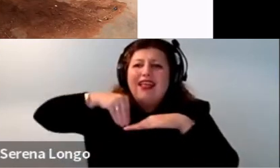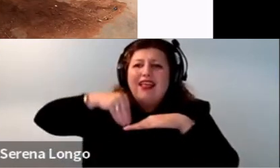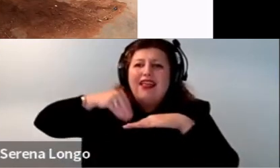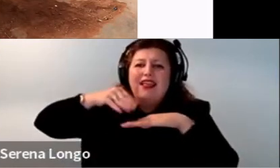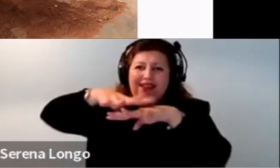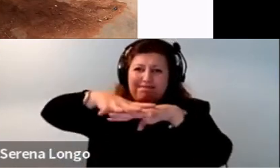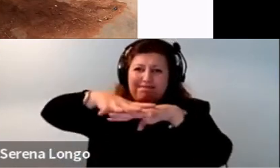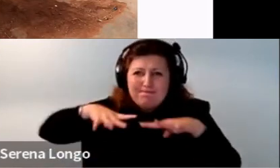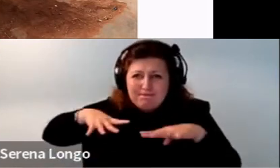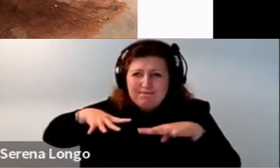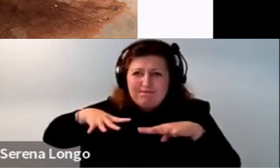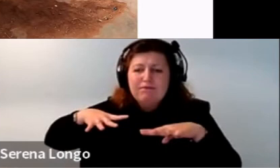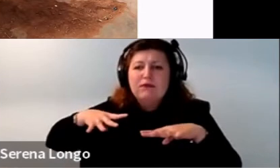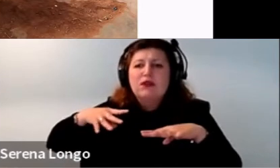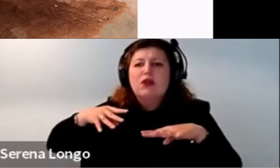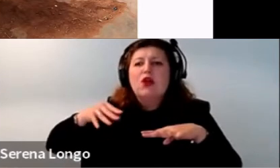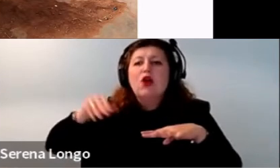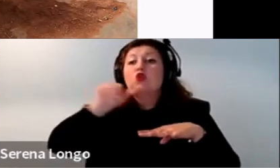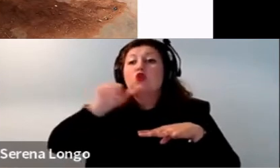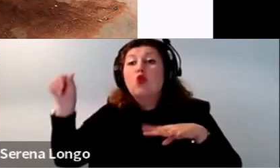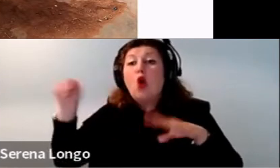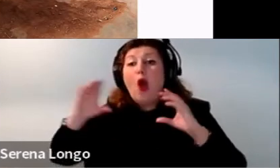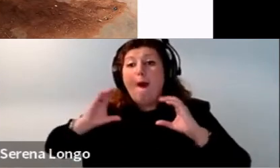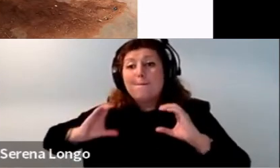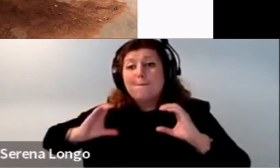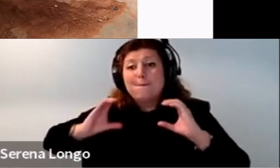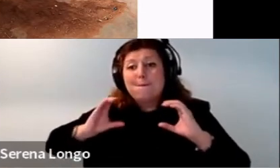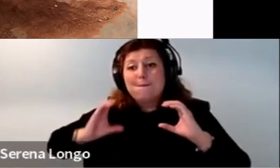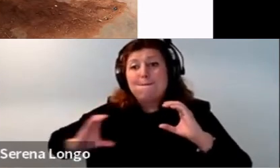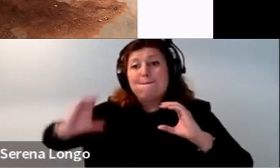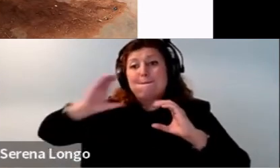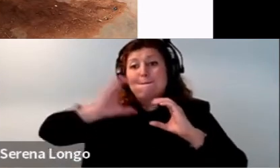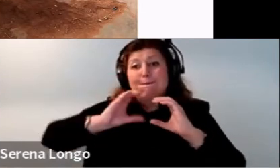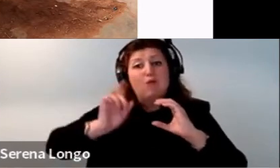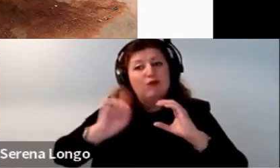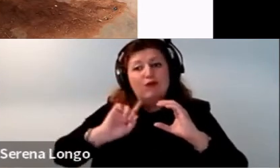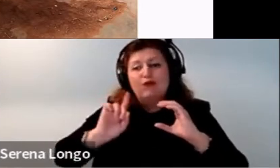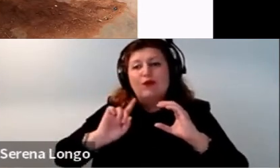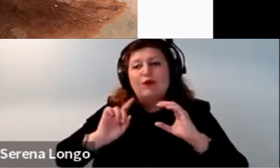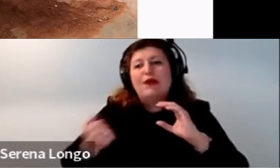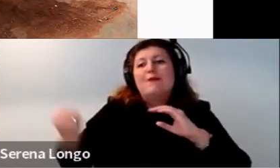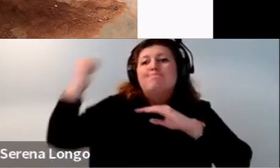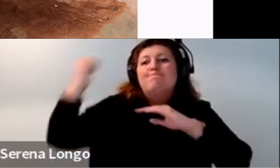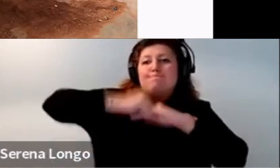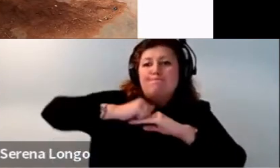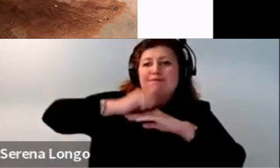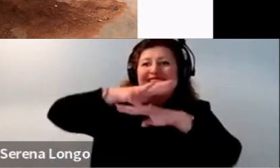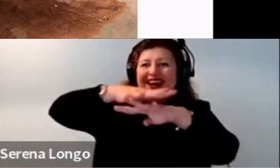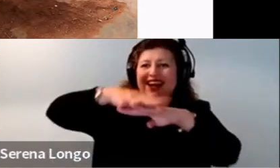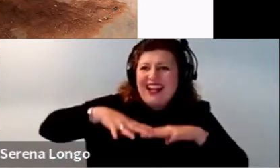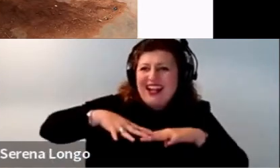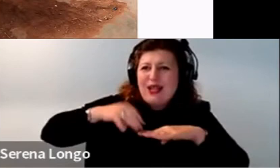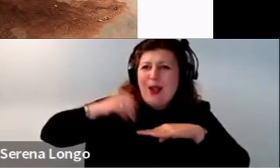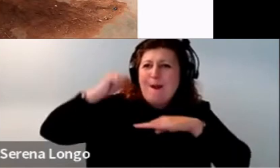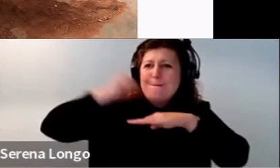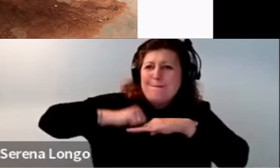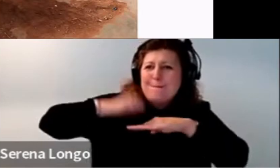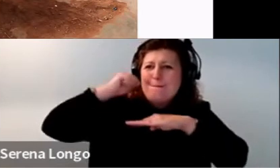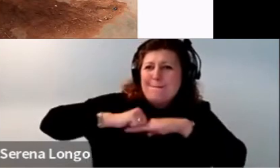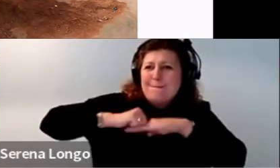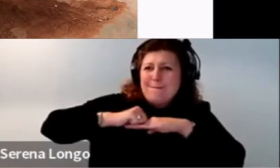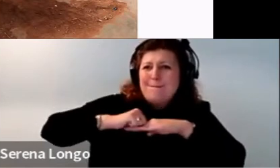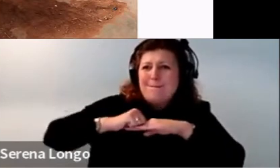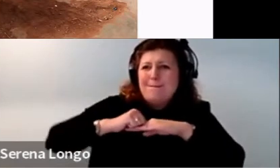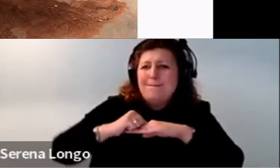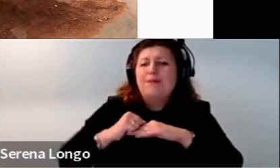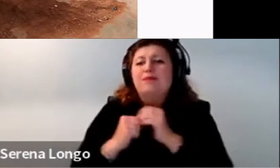non soltanto facendo il massetto, la parte superficiale, ma anche aggiungendo una rete in modo che